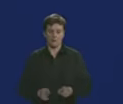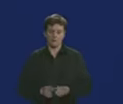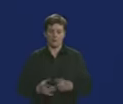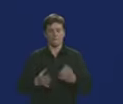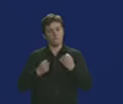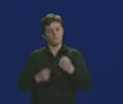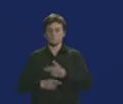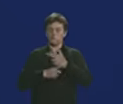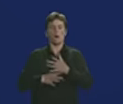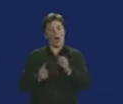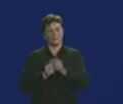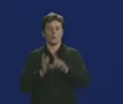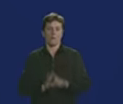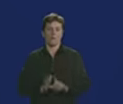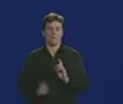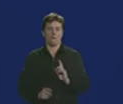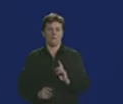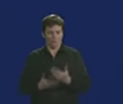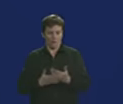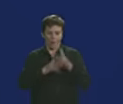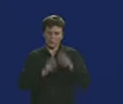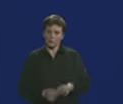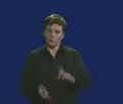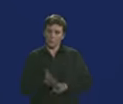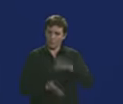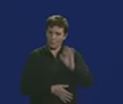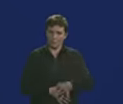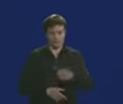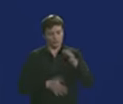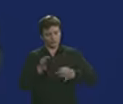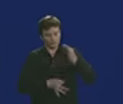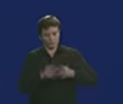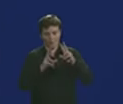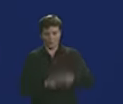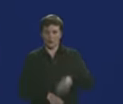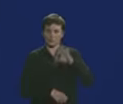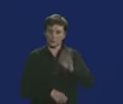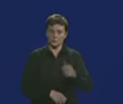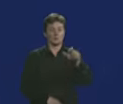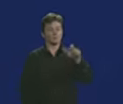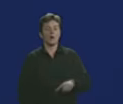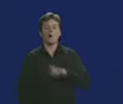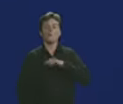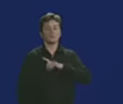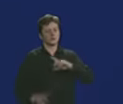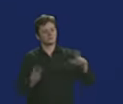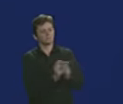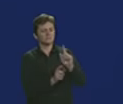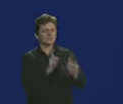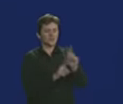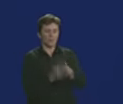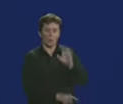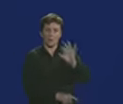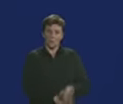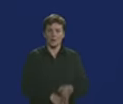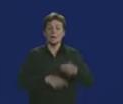légitime. Cette enquête est légitime. Cette procédure est légitime. La mise en examen est légitime. Mais avant